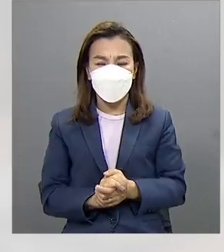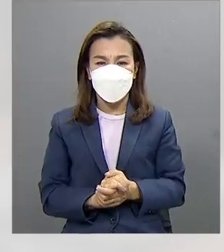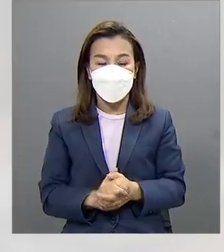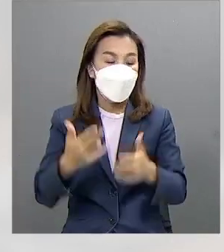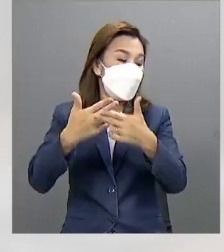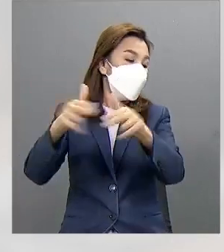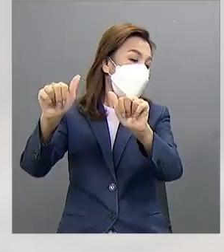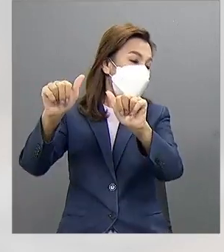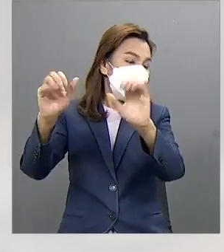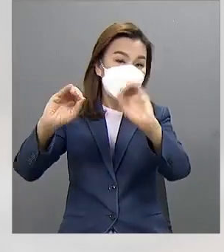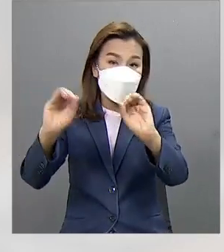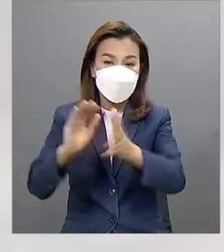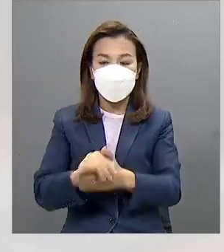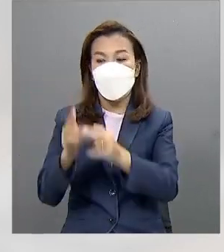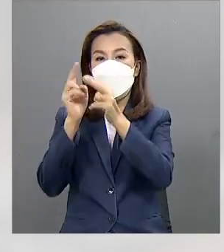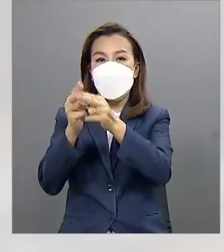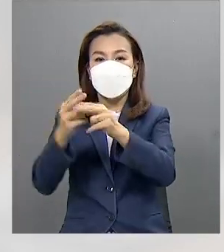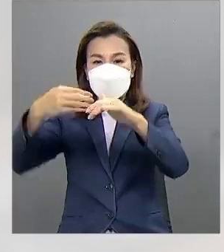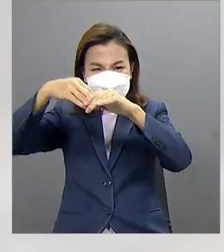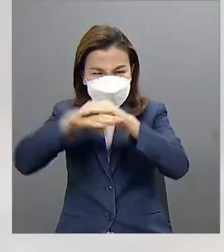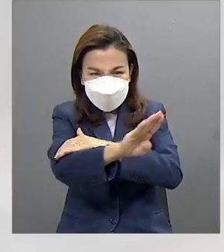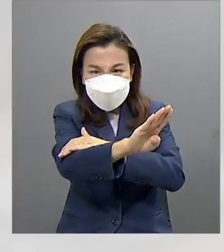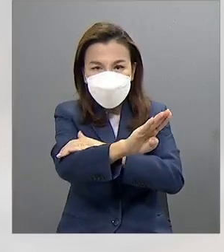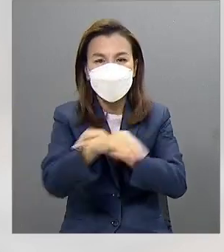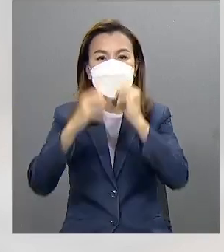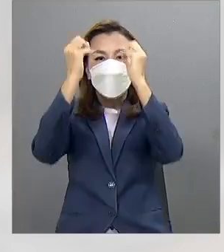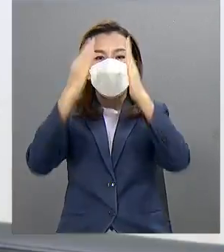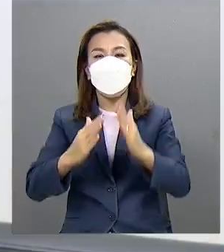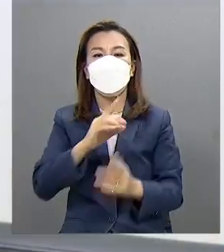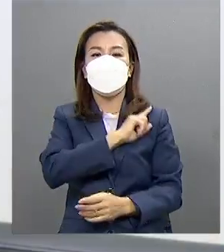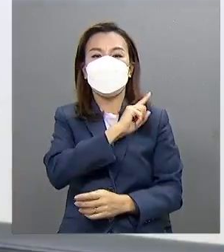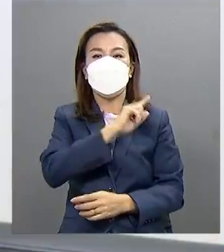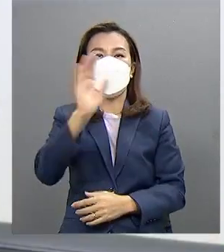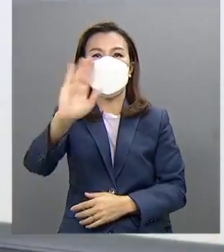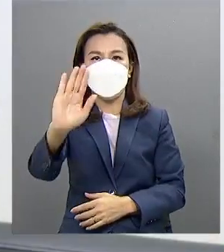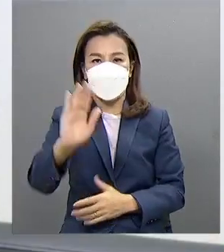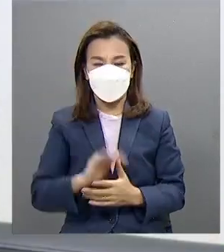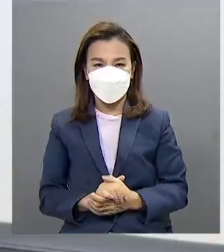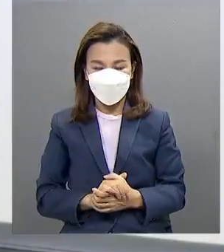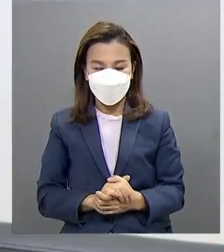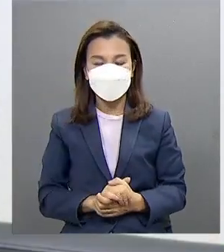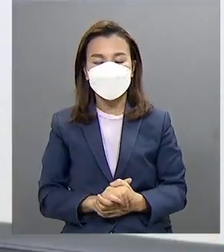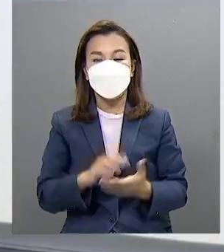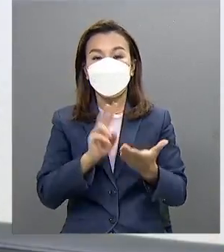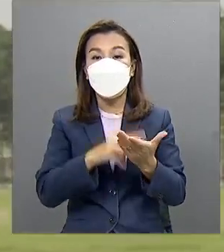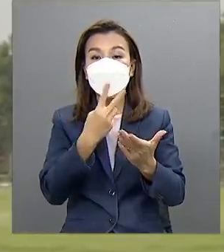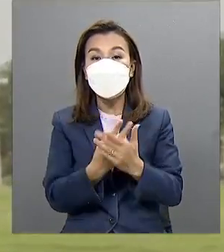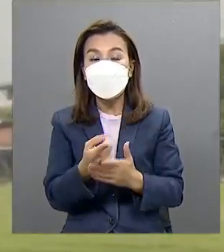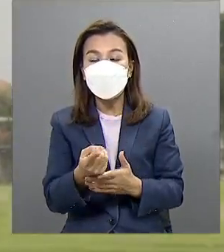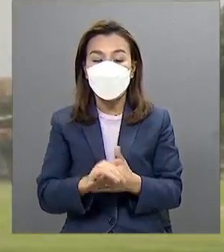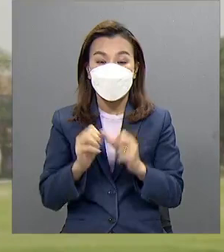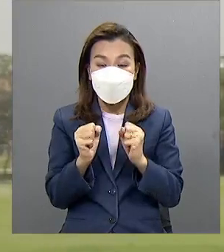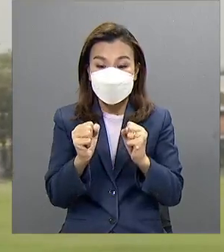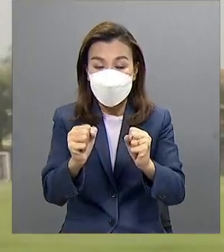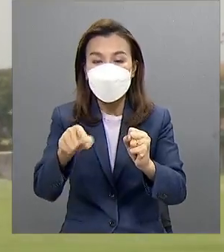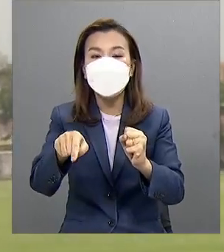ล่อแต่เด็กไปทำผิดเองอันนี้คุณครูสบายใจได้นะครับไม่ต้องรับผิดชอบใดๆทั้งสิ้นเพราะอันนี้ถือว่านอกเหนือความที่ฉันจะไปรับผิดชอบได้แล้วนะครับ